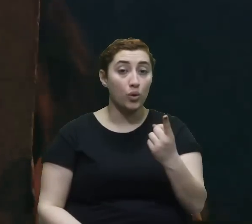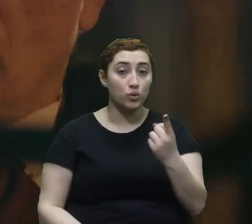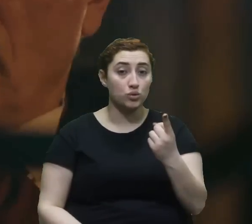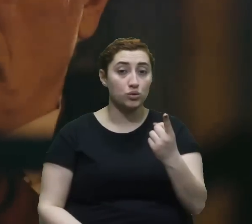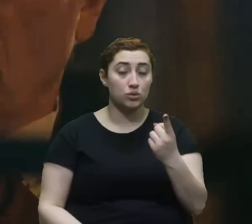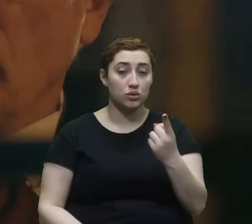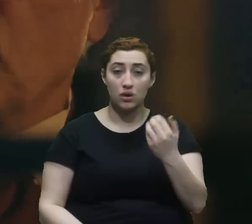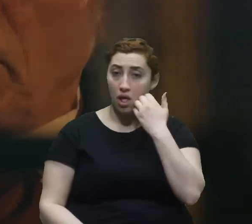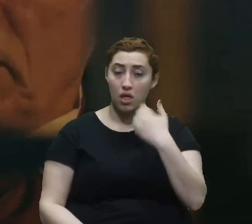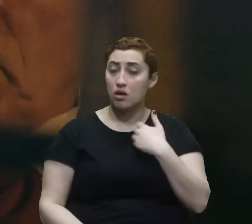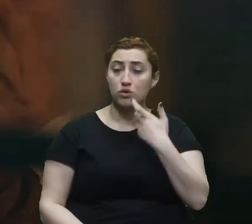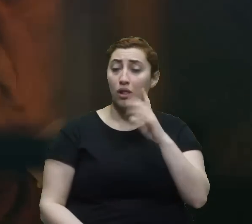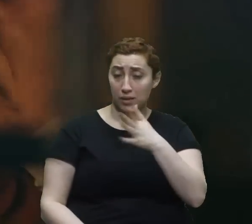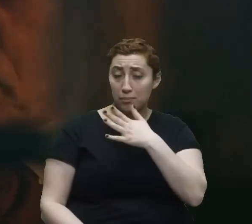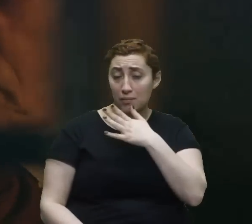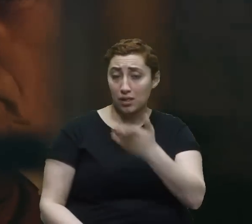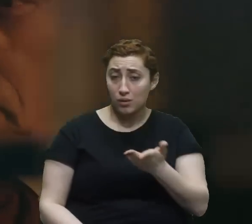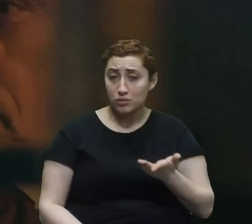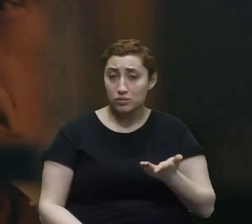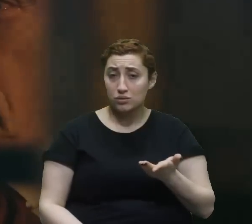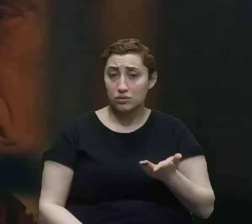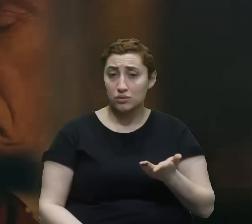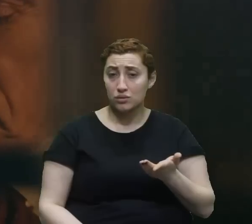söylüyorsun. Yalan söylemediğimi biliyorsun.